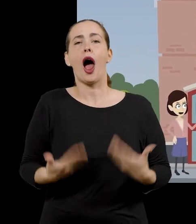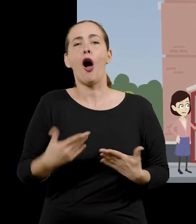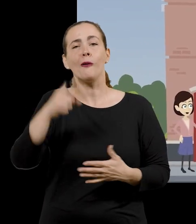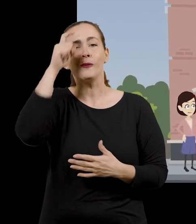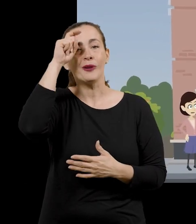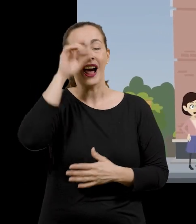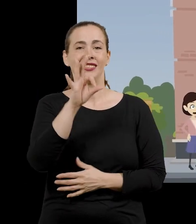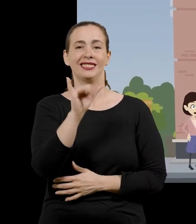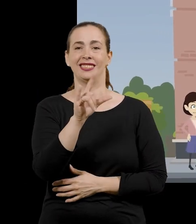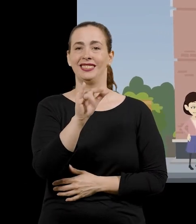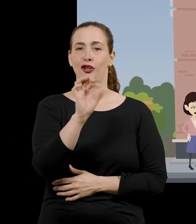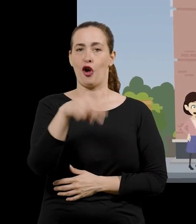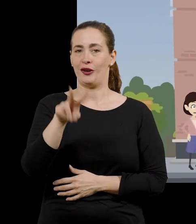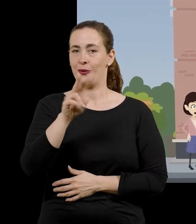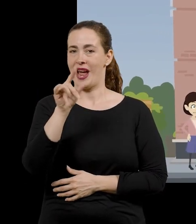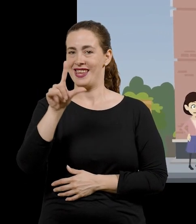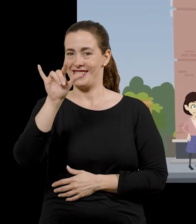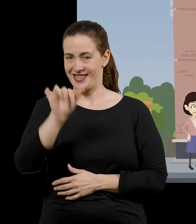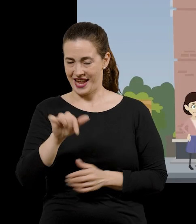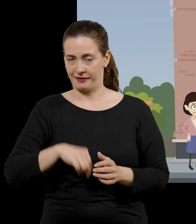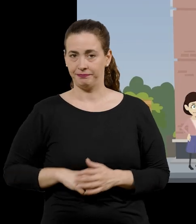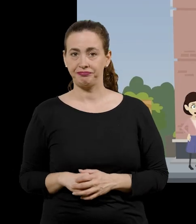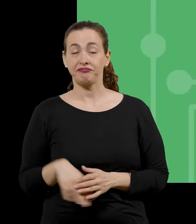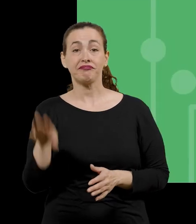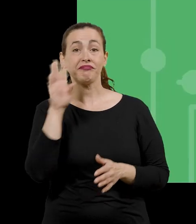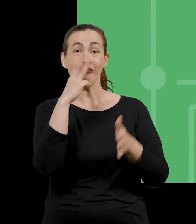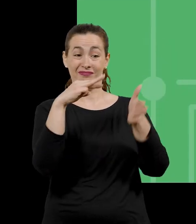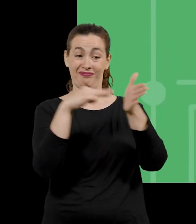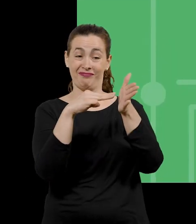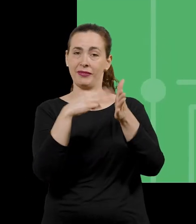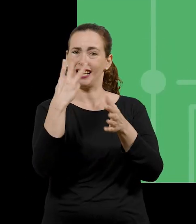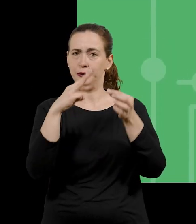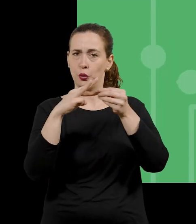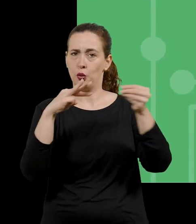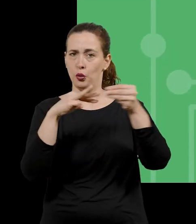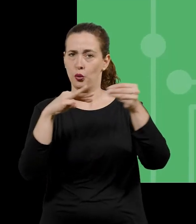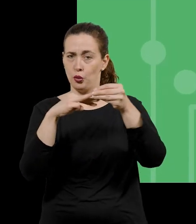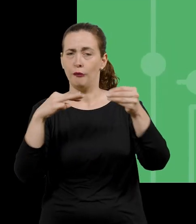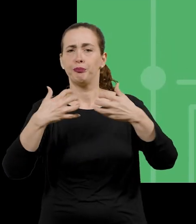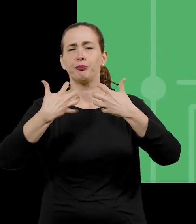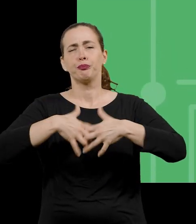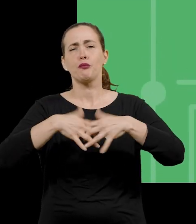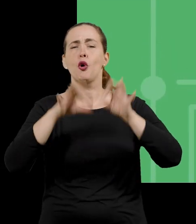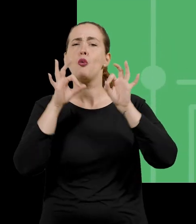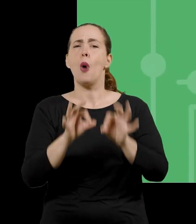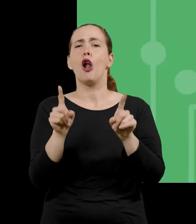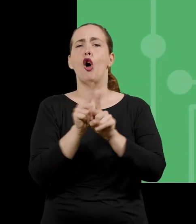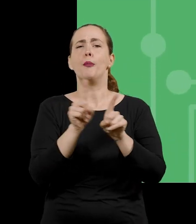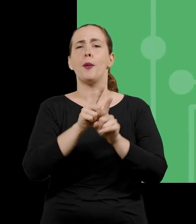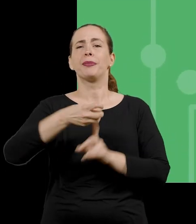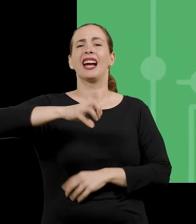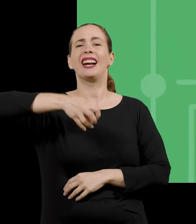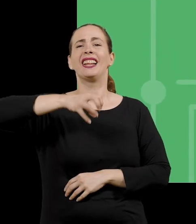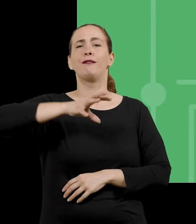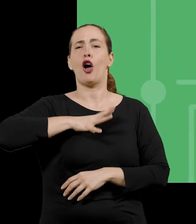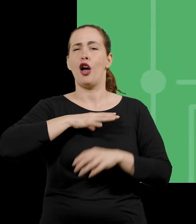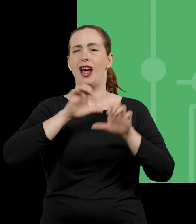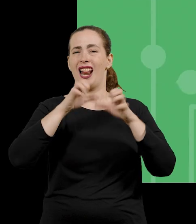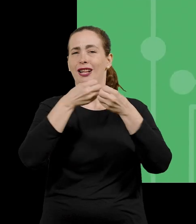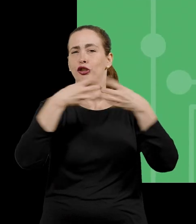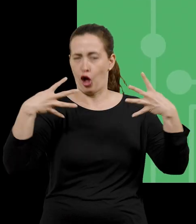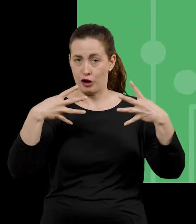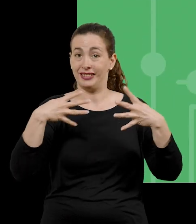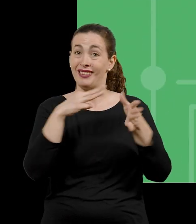del que seria conegut més tard com a Silicon Valley. El transistor té 3 terminals i funciona com una aixeta